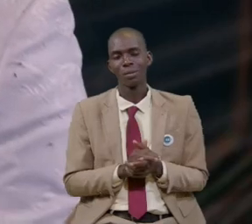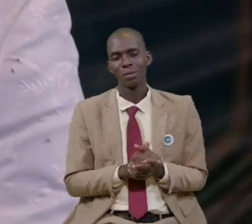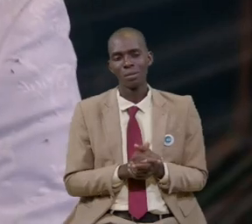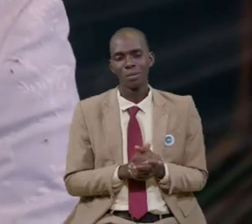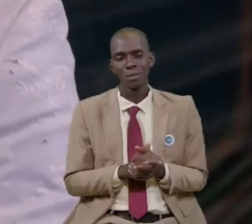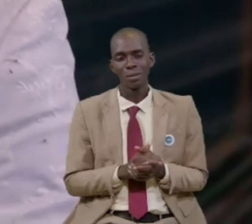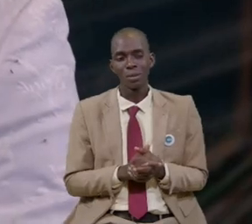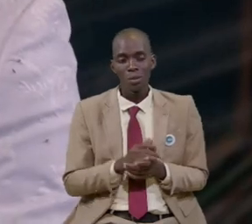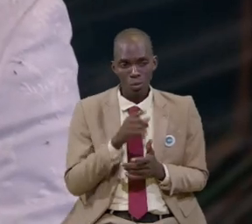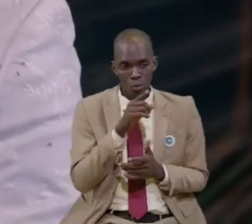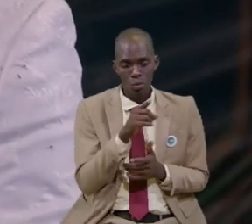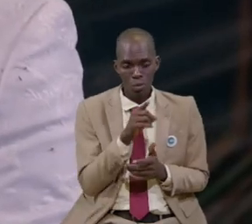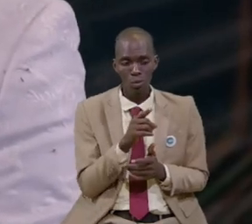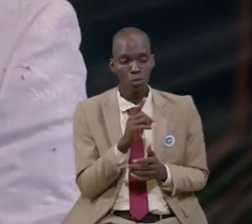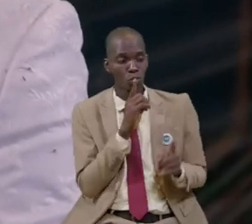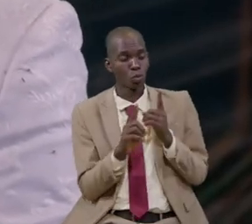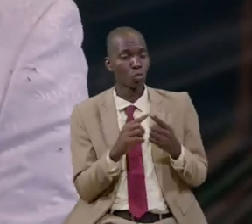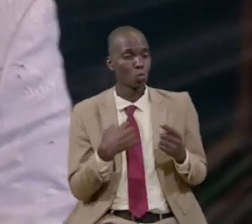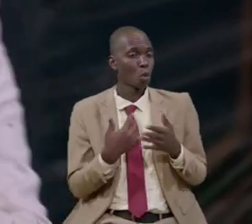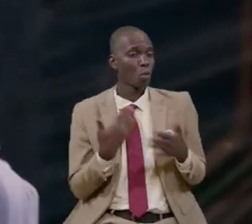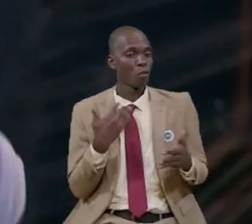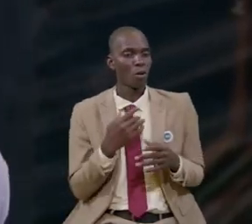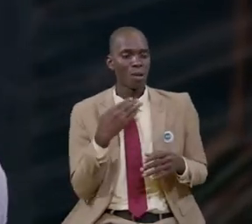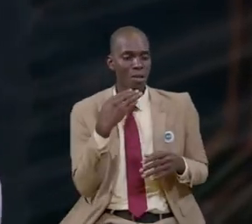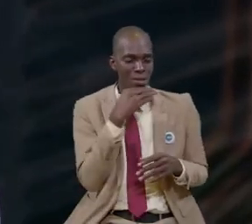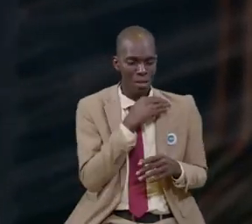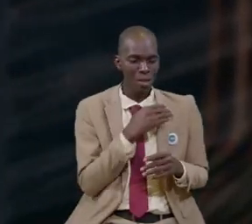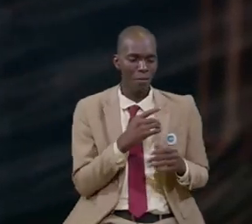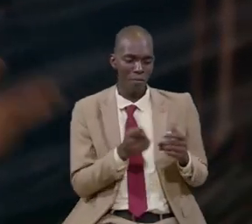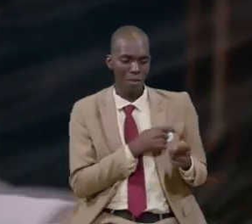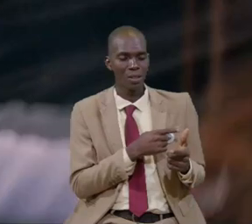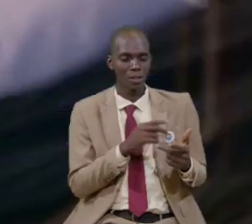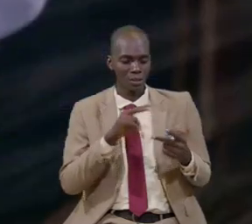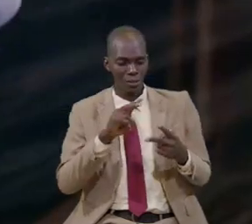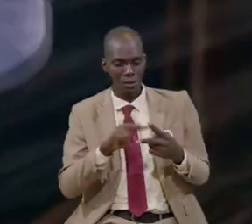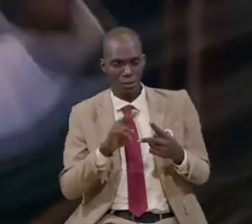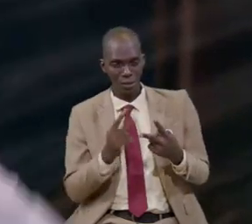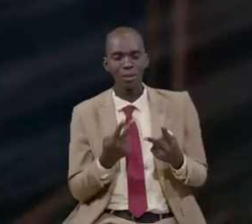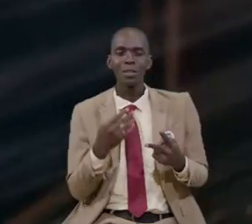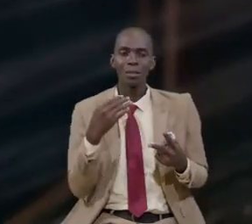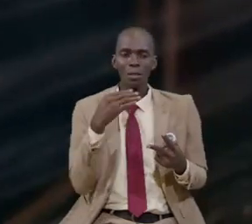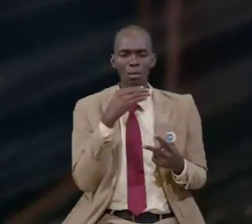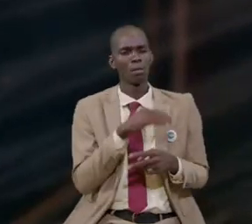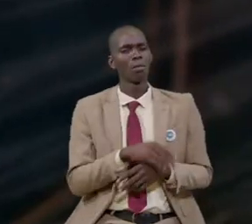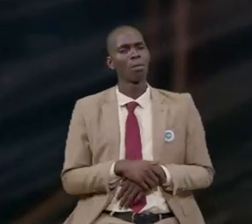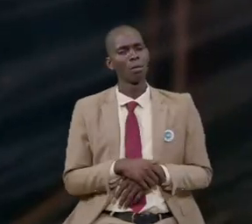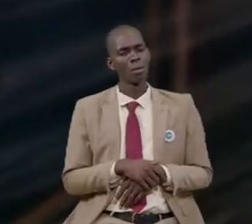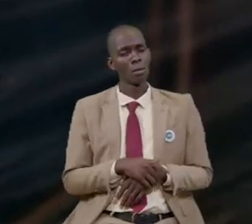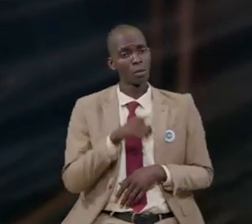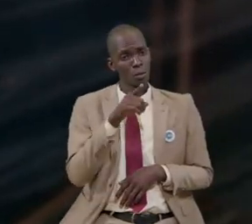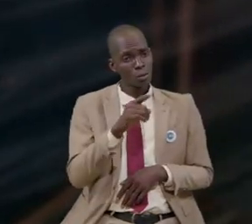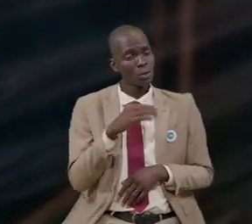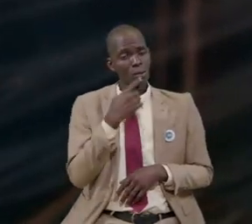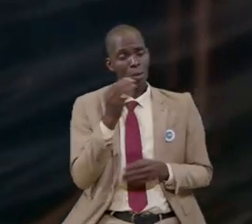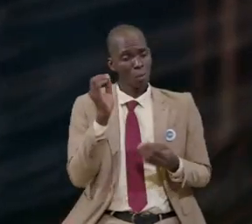Le premier c'est un mensonge, le deuxième c'est un plus grand mensonge. Non, je n'ai pas menti. Il va chercher le